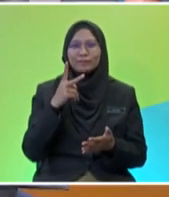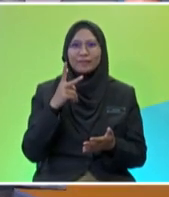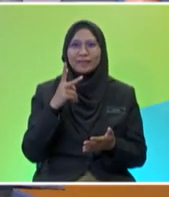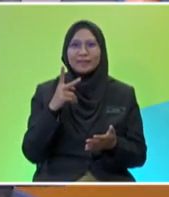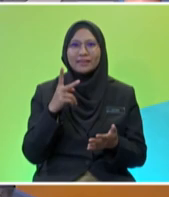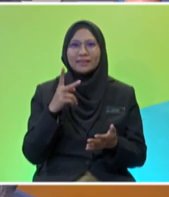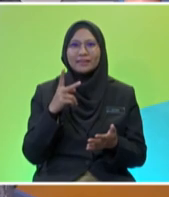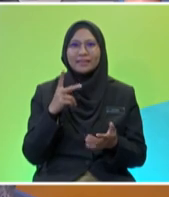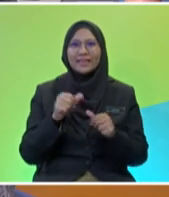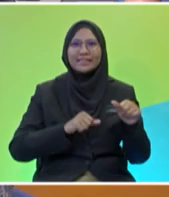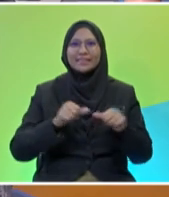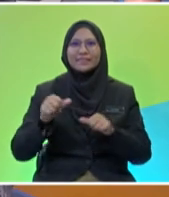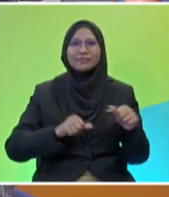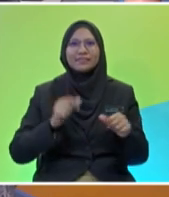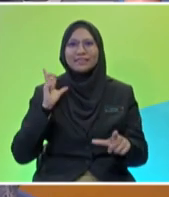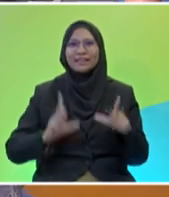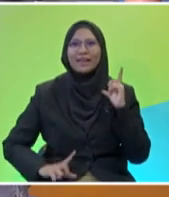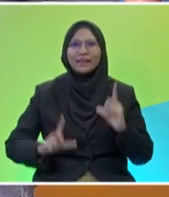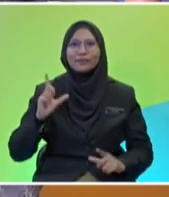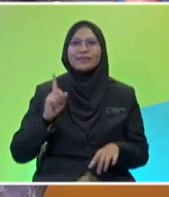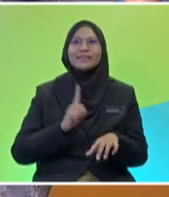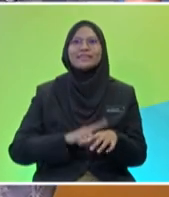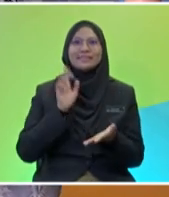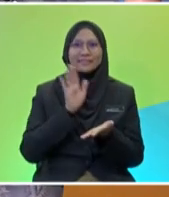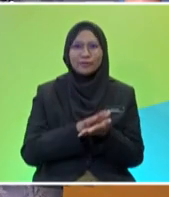dan seorang kaki tangan